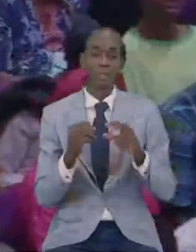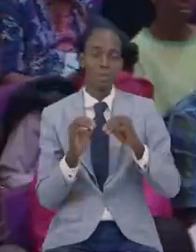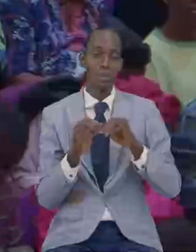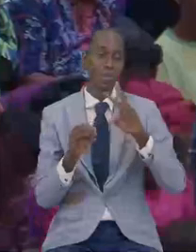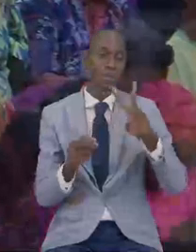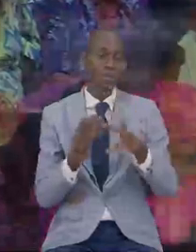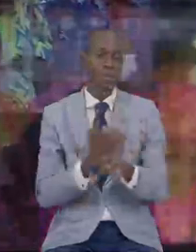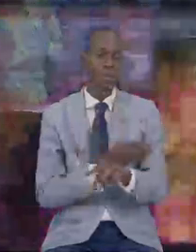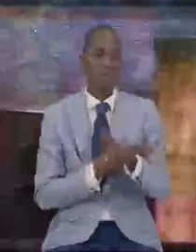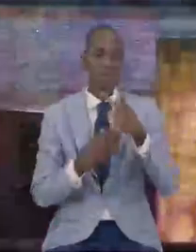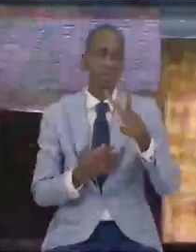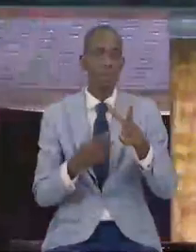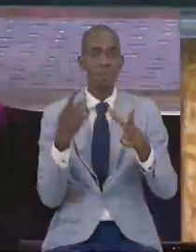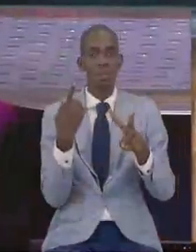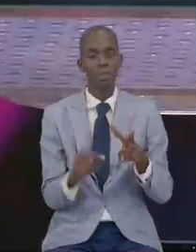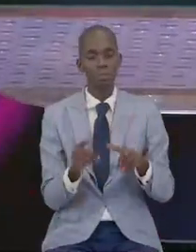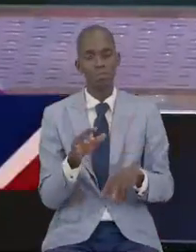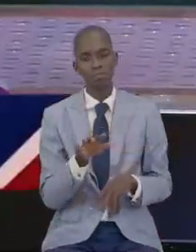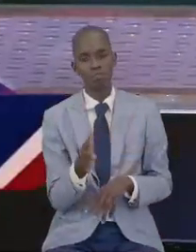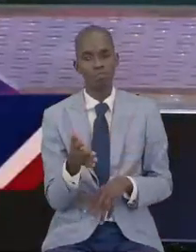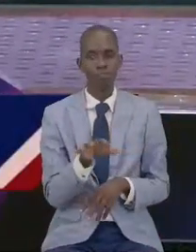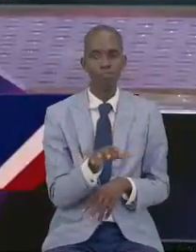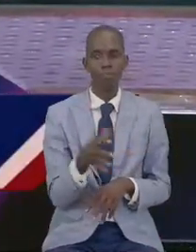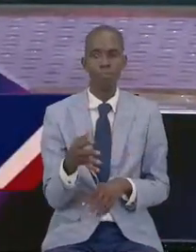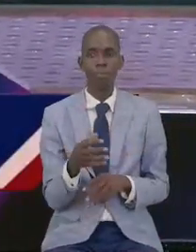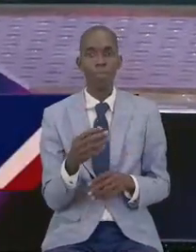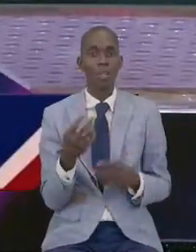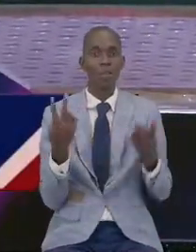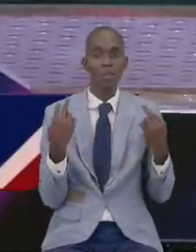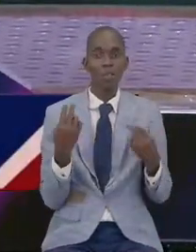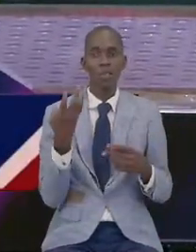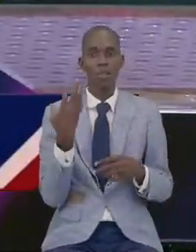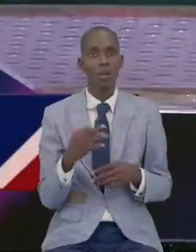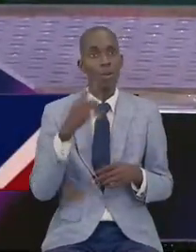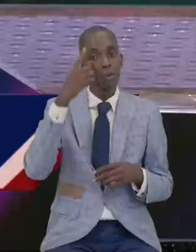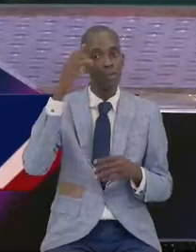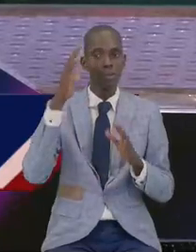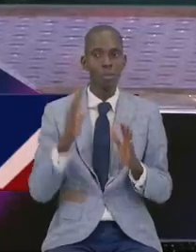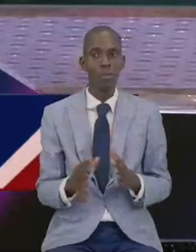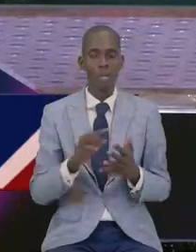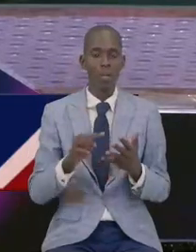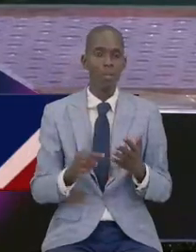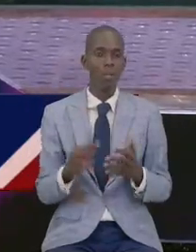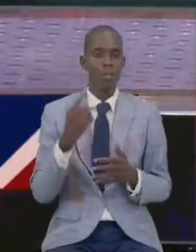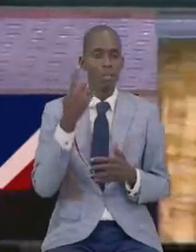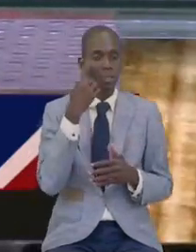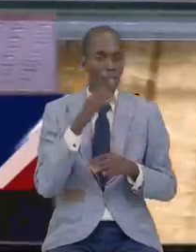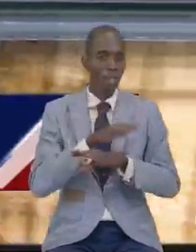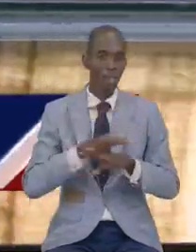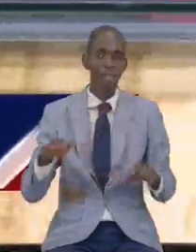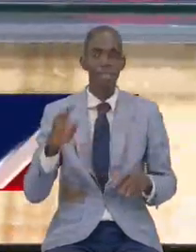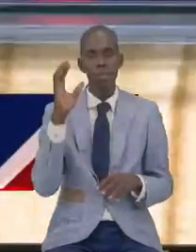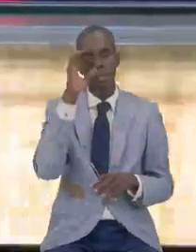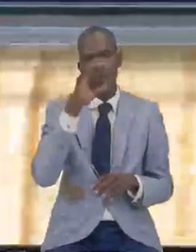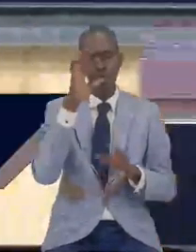Voyons la deuxième partie ici. La vanité pervertie des songeurs parmi les chercheurs aveugles.